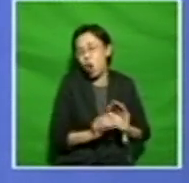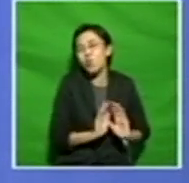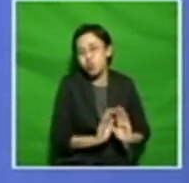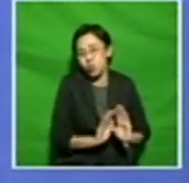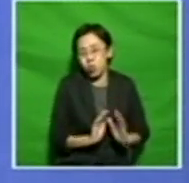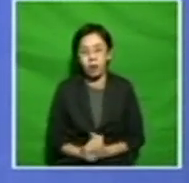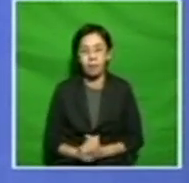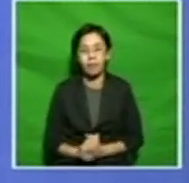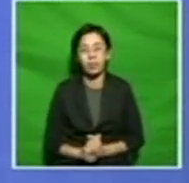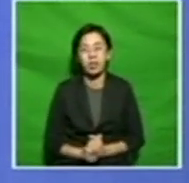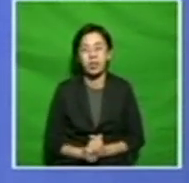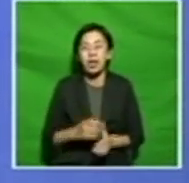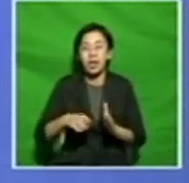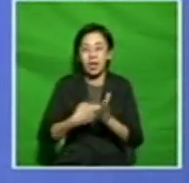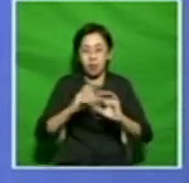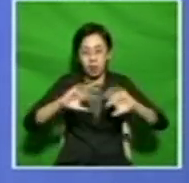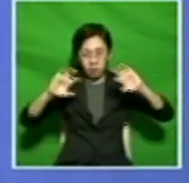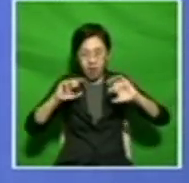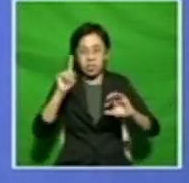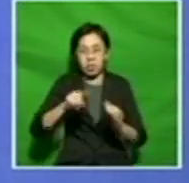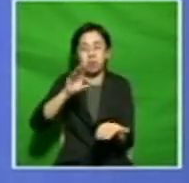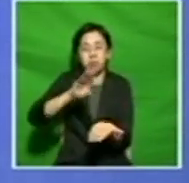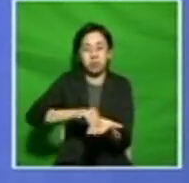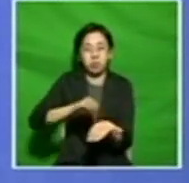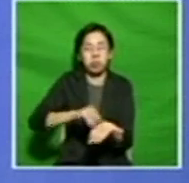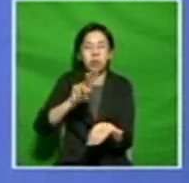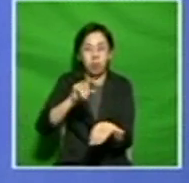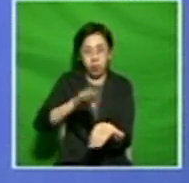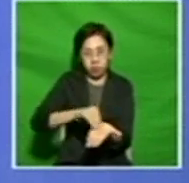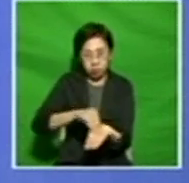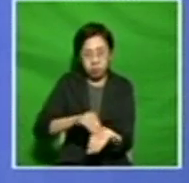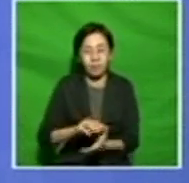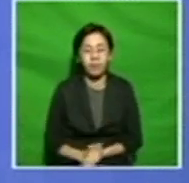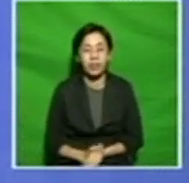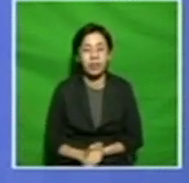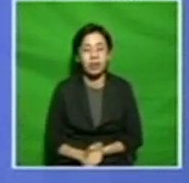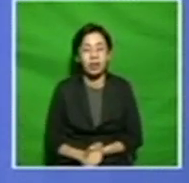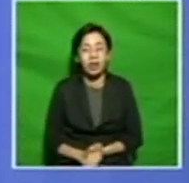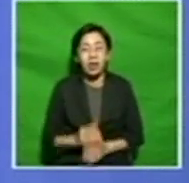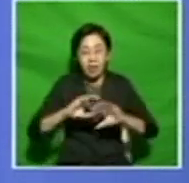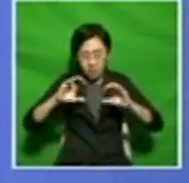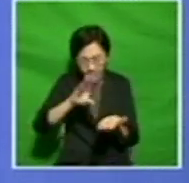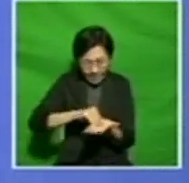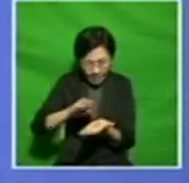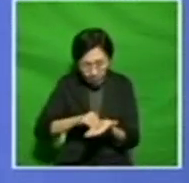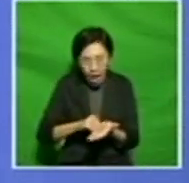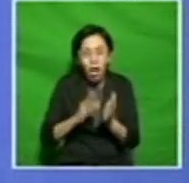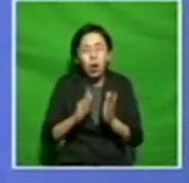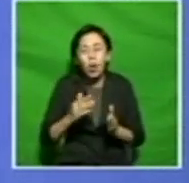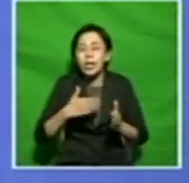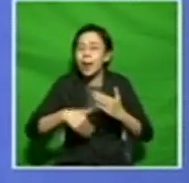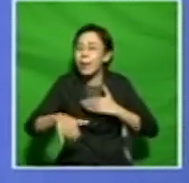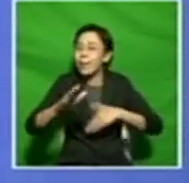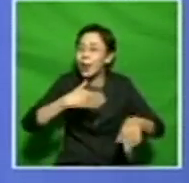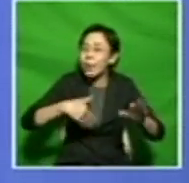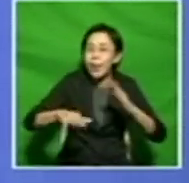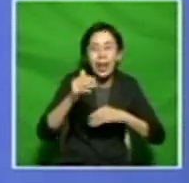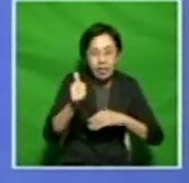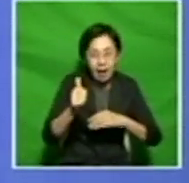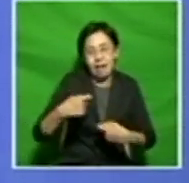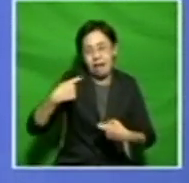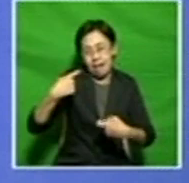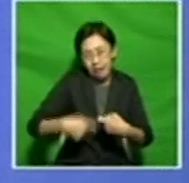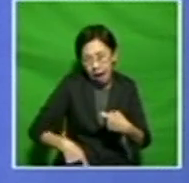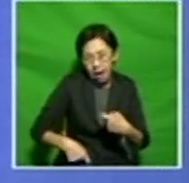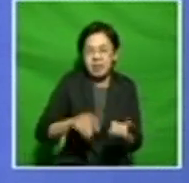นั่นจึงแปลว่ารัฐจะต้องมีข้อมูลหลักจึงคือว่าสามารถเดินทางได้แต่จะยากล